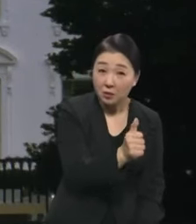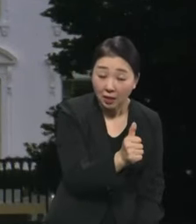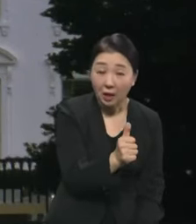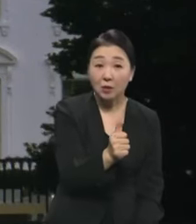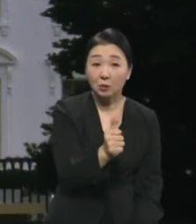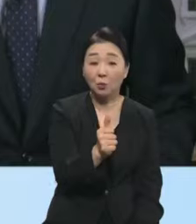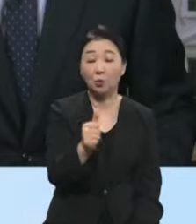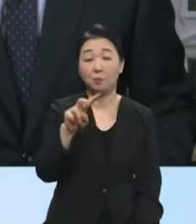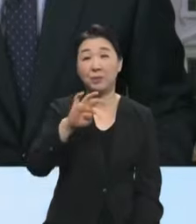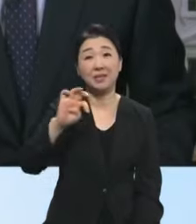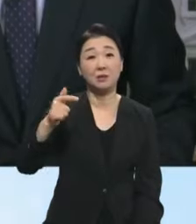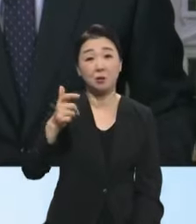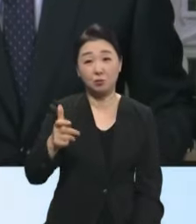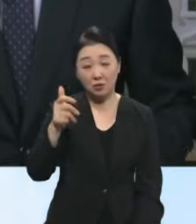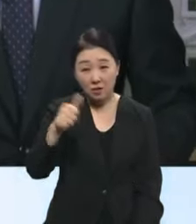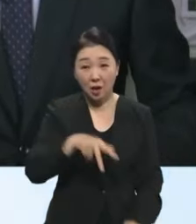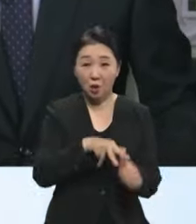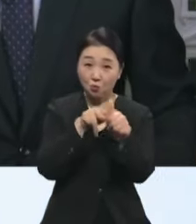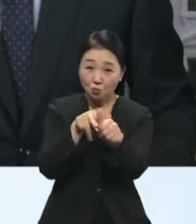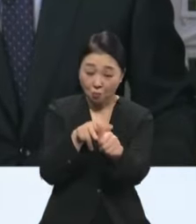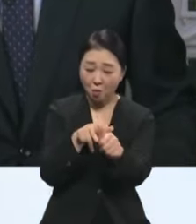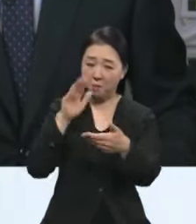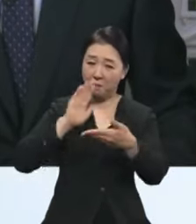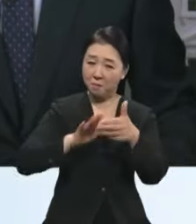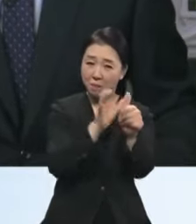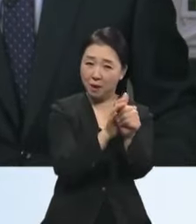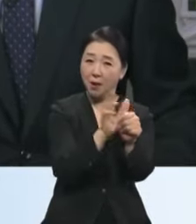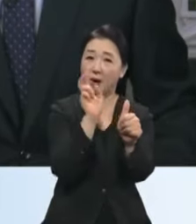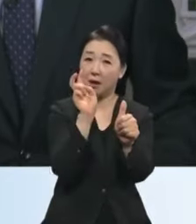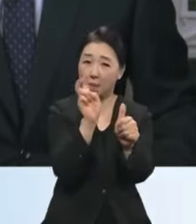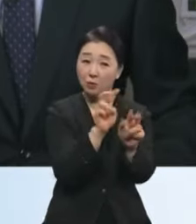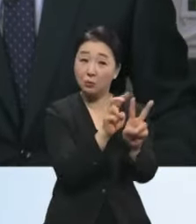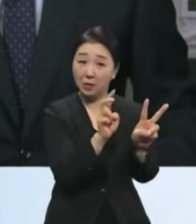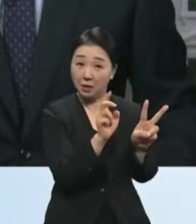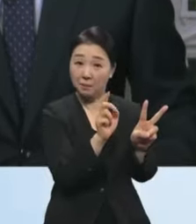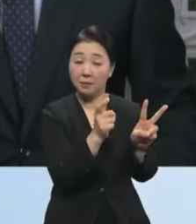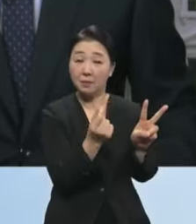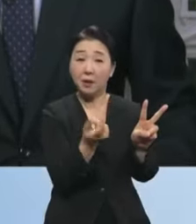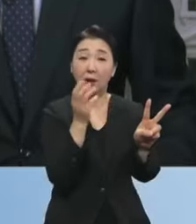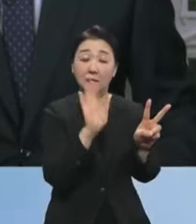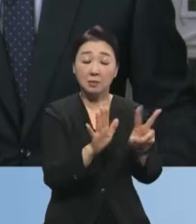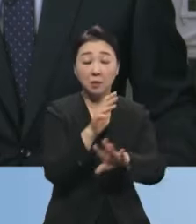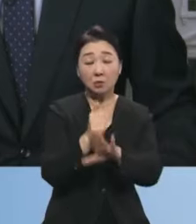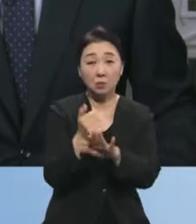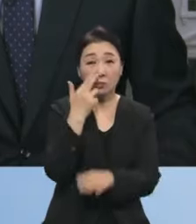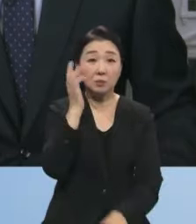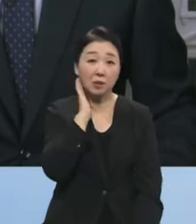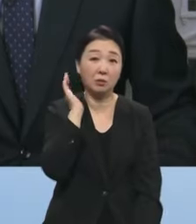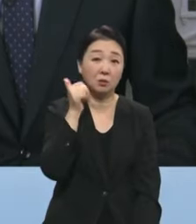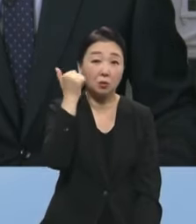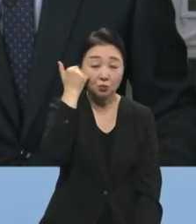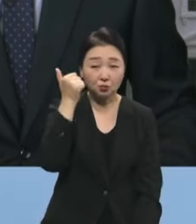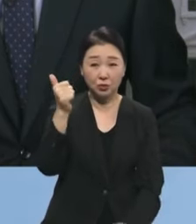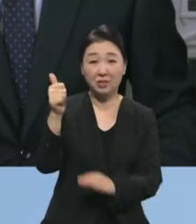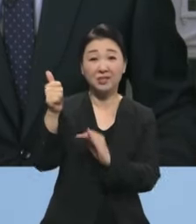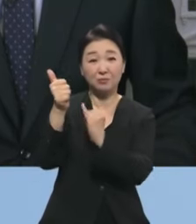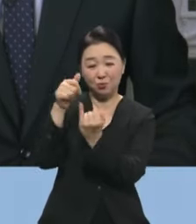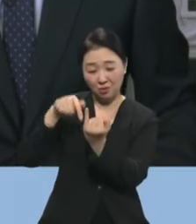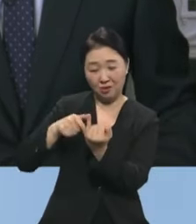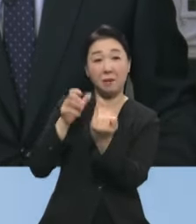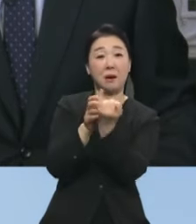미시건 주지사 등이 후보직을 물려받을 인물로 거론이 됐는데요. 그러나 어쨌든 결국 바이든의 선택은 해리스